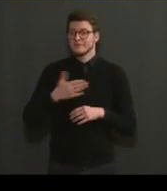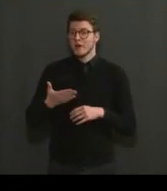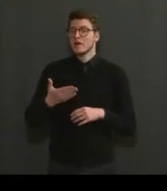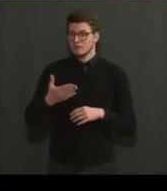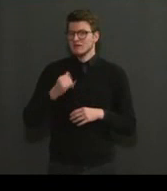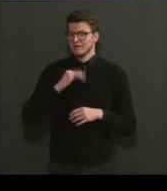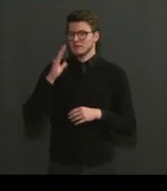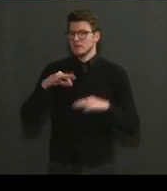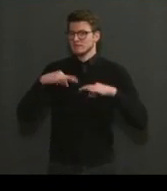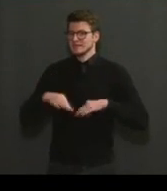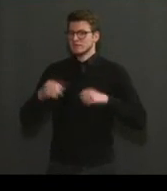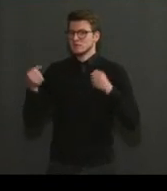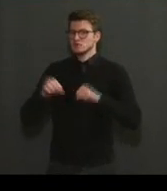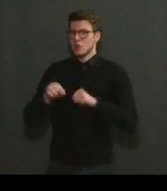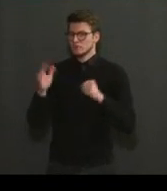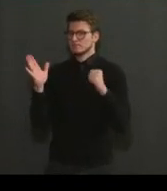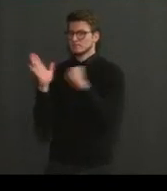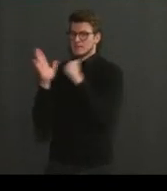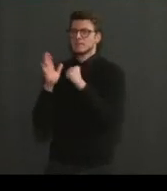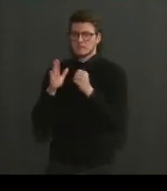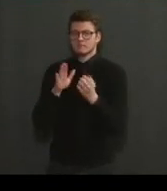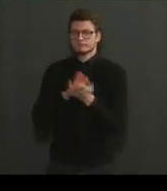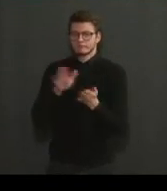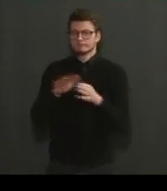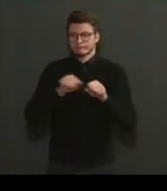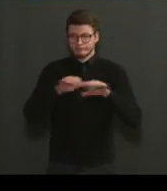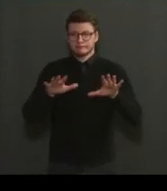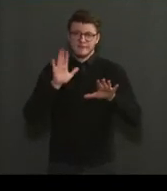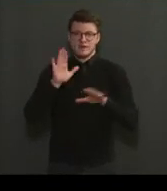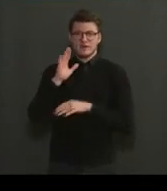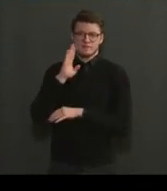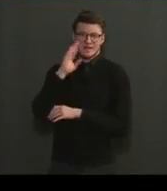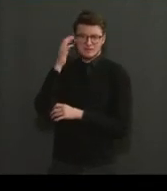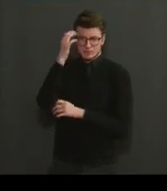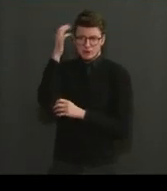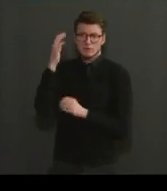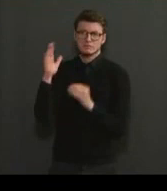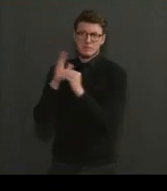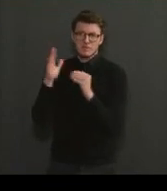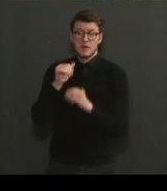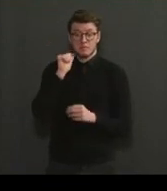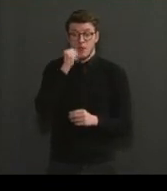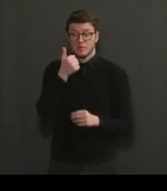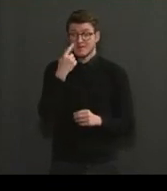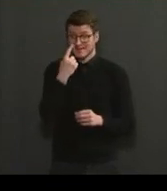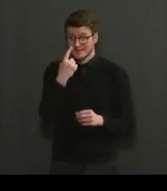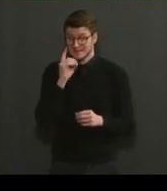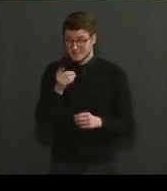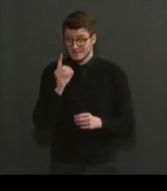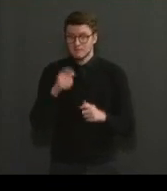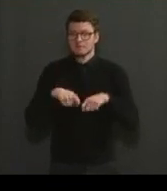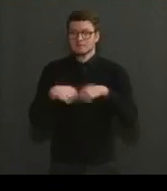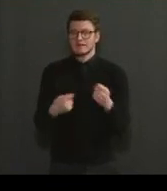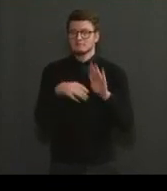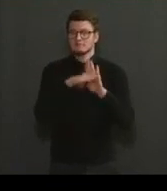Belgische Staatsblad. En deze maatregelen treden in werking vanaf morgen 1 december. De voornaamste wijziging, dat weten